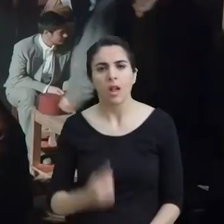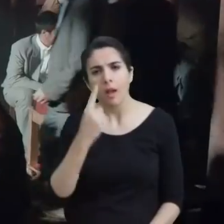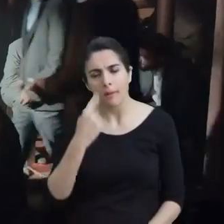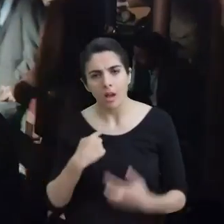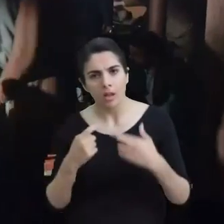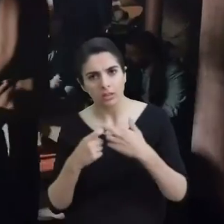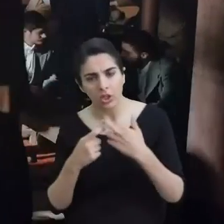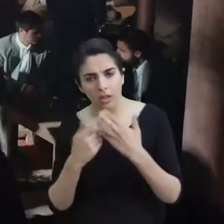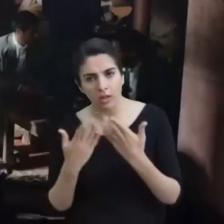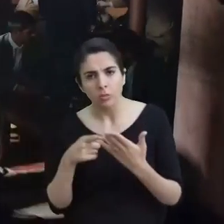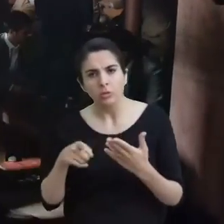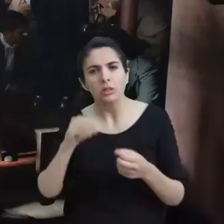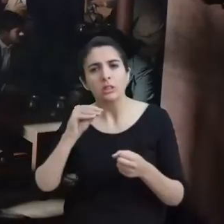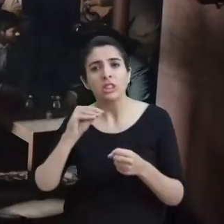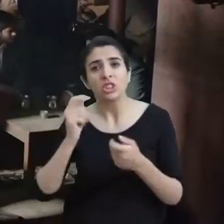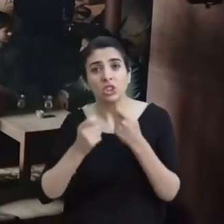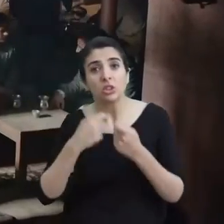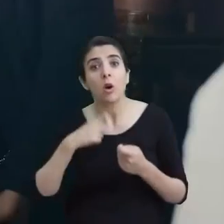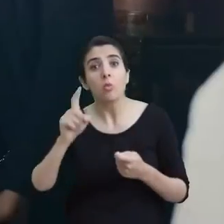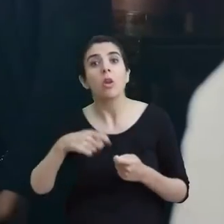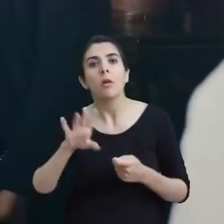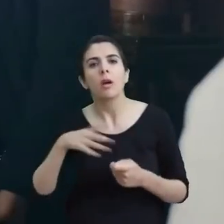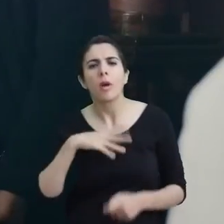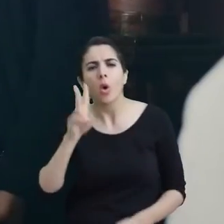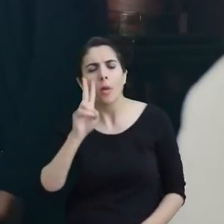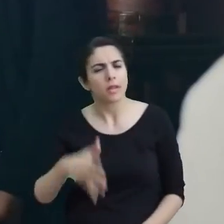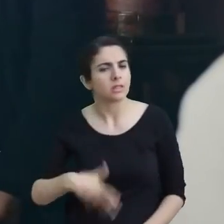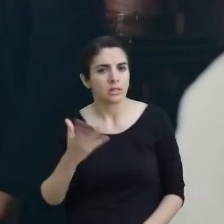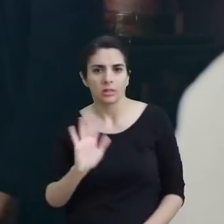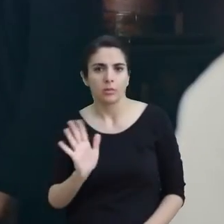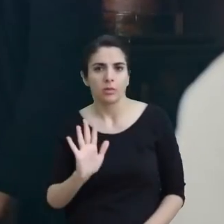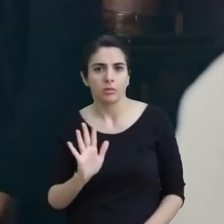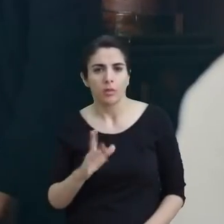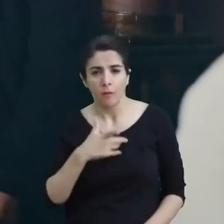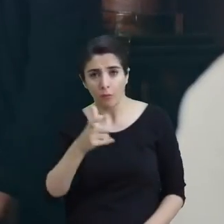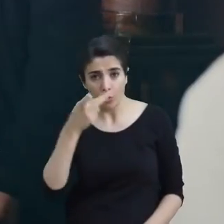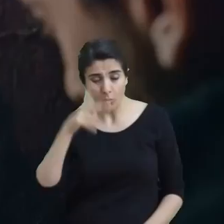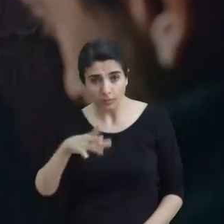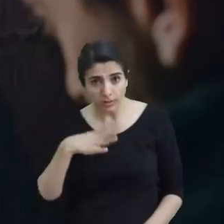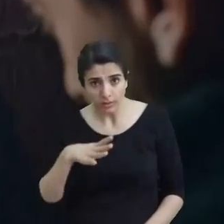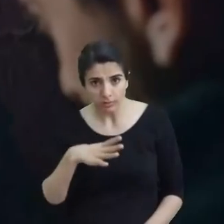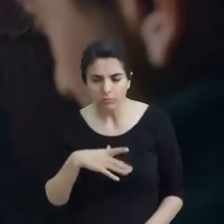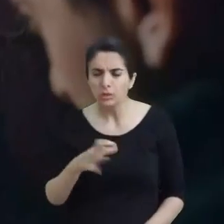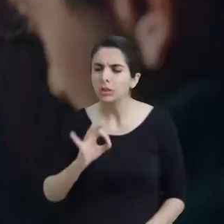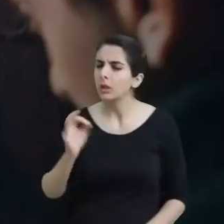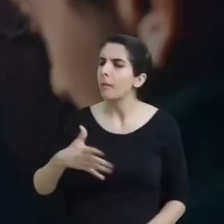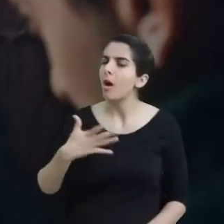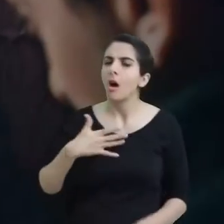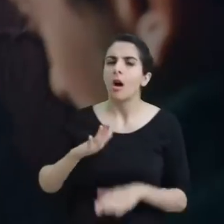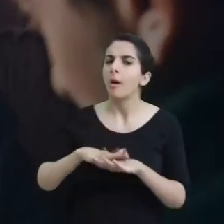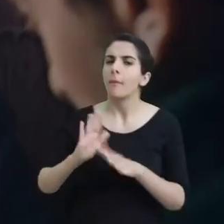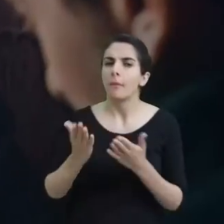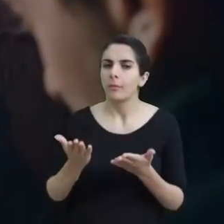Bana bak Recai. Bu işi kıvıramazsan gözüme görünmez. Mıhlarım seni. Sen hiç